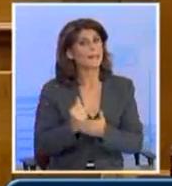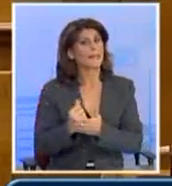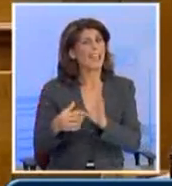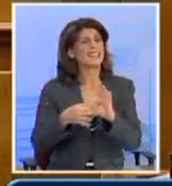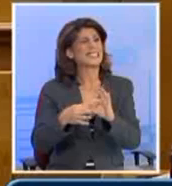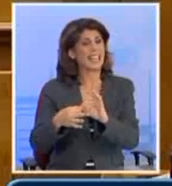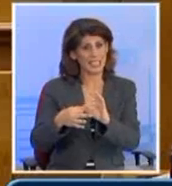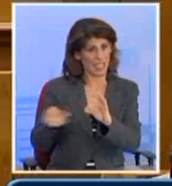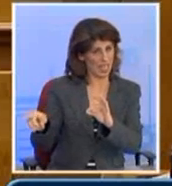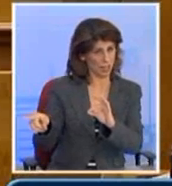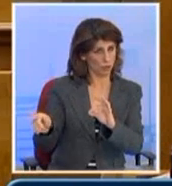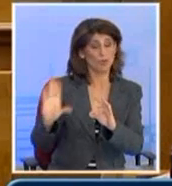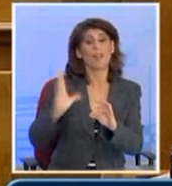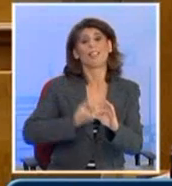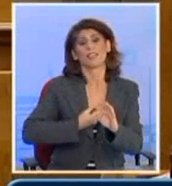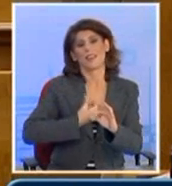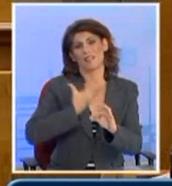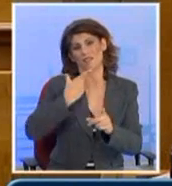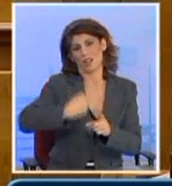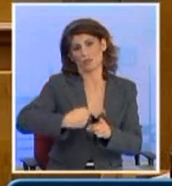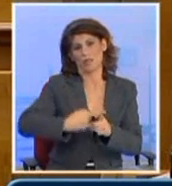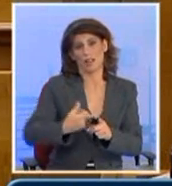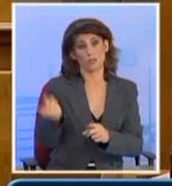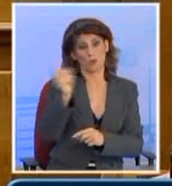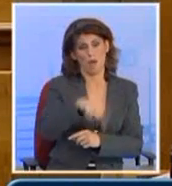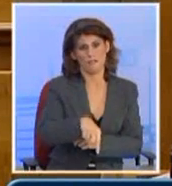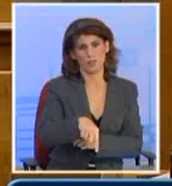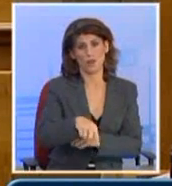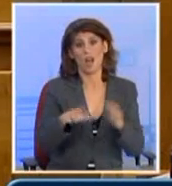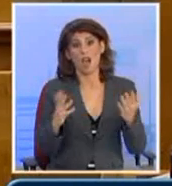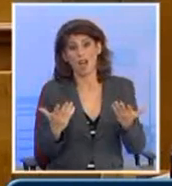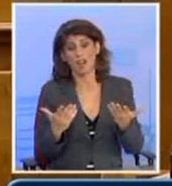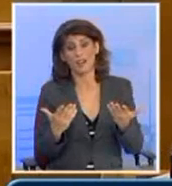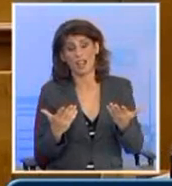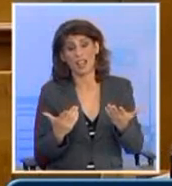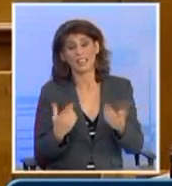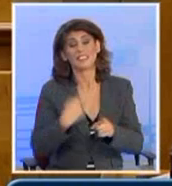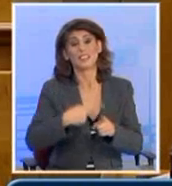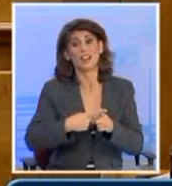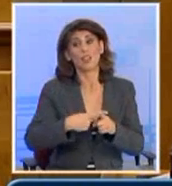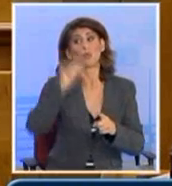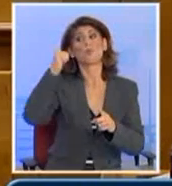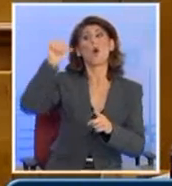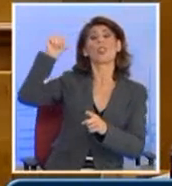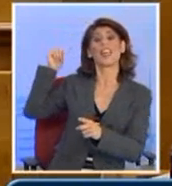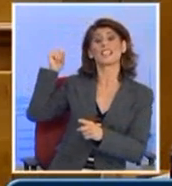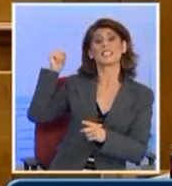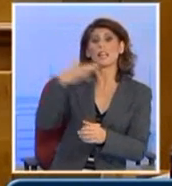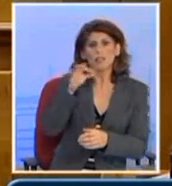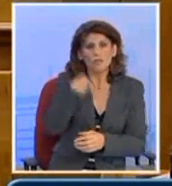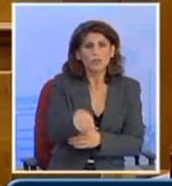του δεν εκφράζουν την Ελλάδα του αύριο, αλλά την Ελλάδα του προχθές, γιατί αυτό